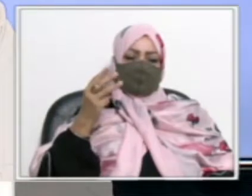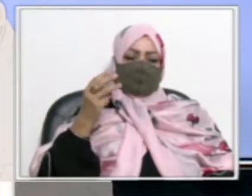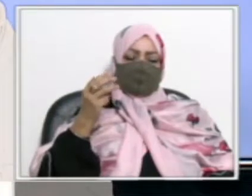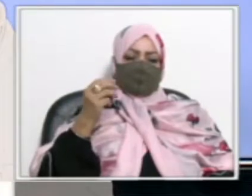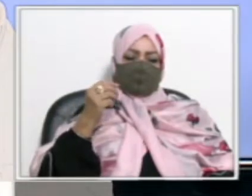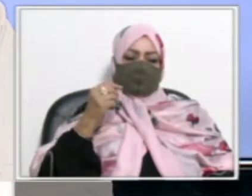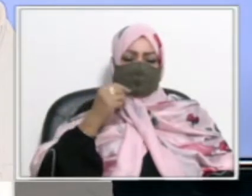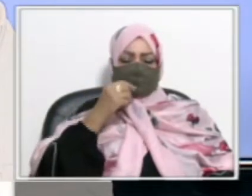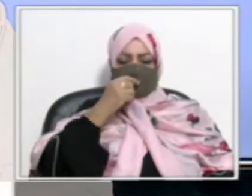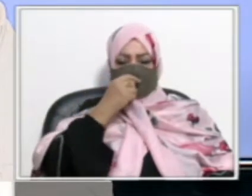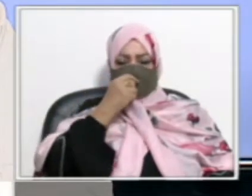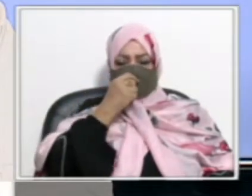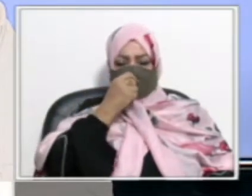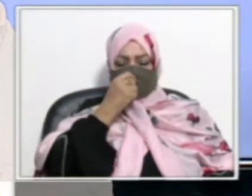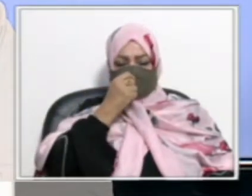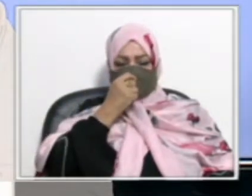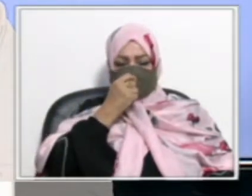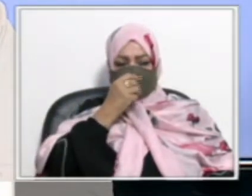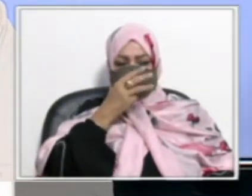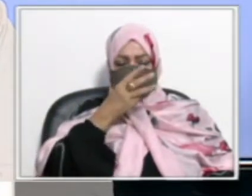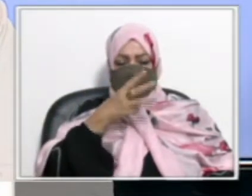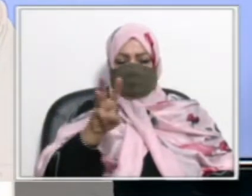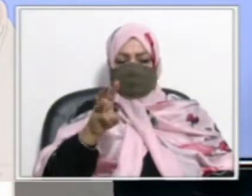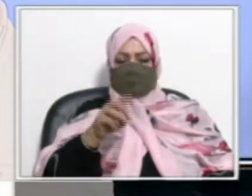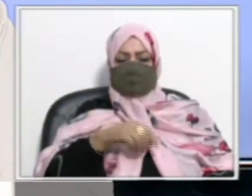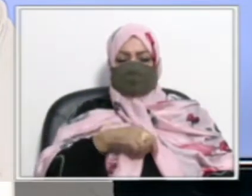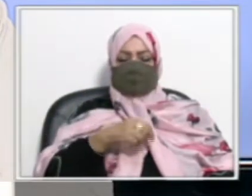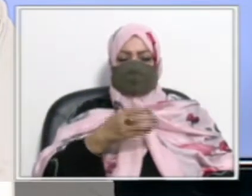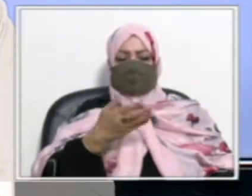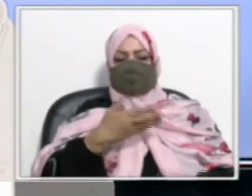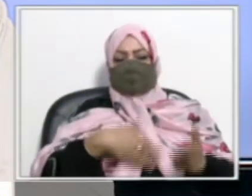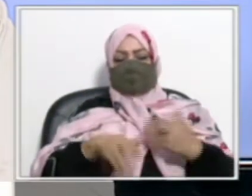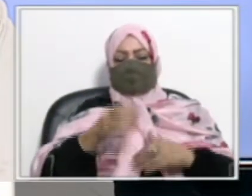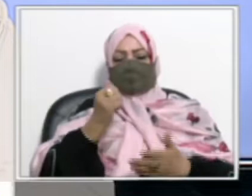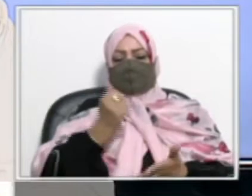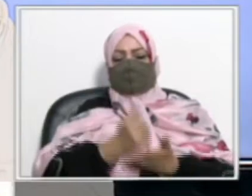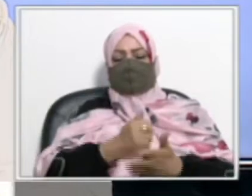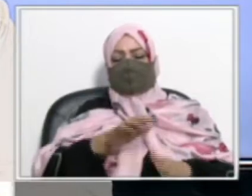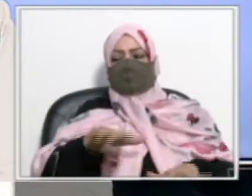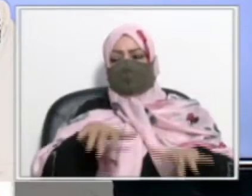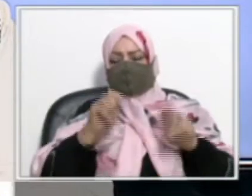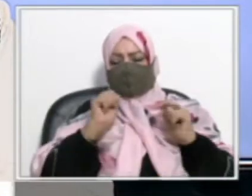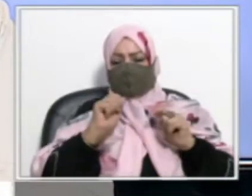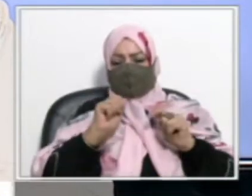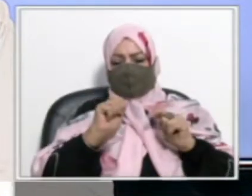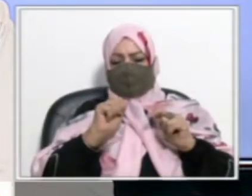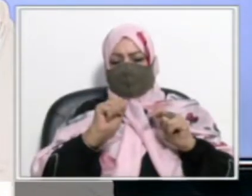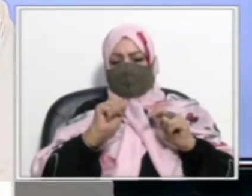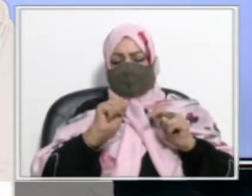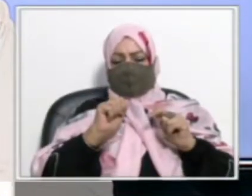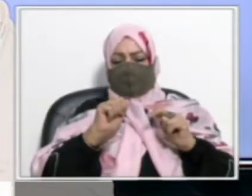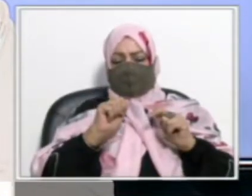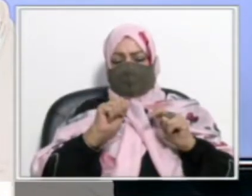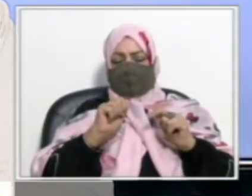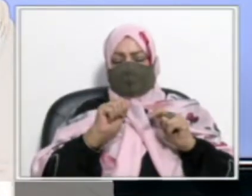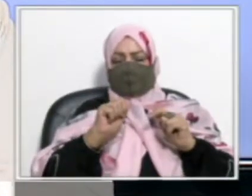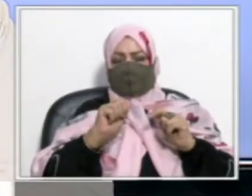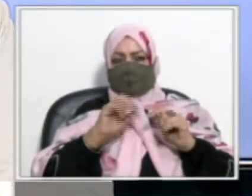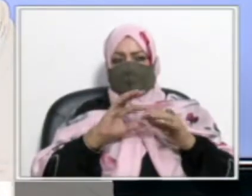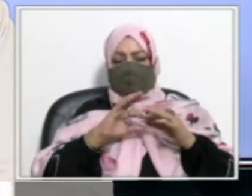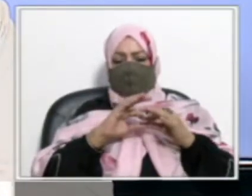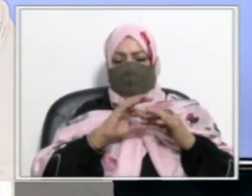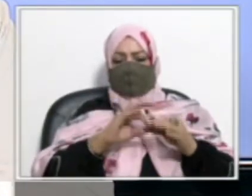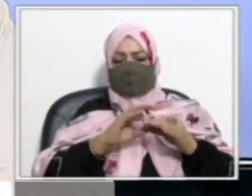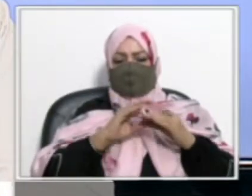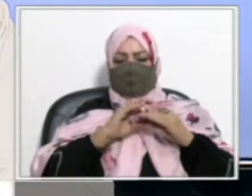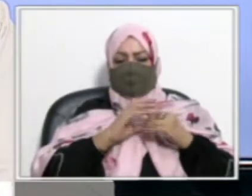تمت المعاملة لكن انا مش راضي عليها بكل لا هذه مش انت مش راضي عليها بس ولا يرضى عليها الله عز وجل ولا ملائكته